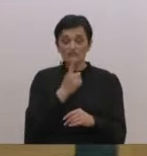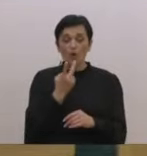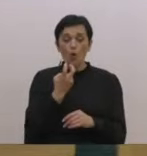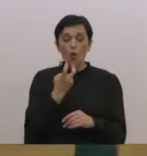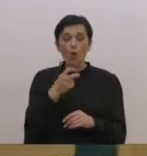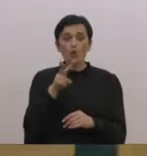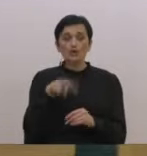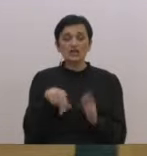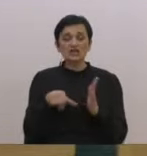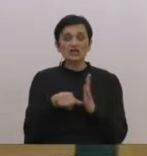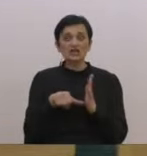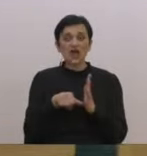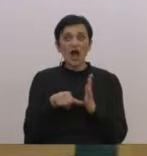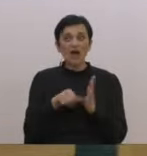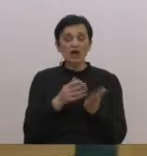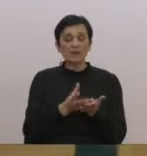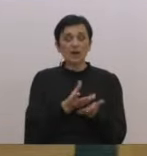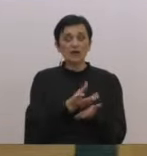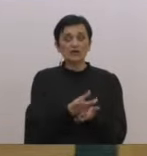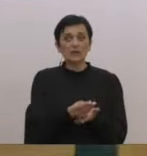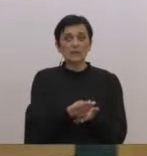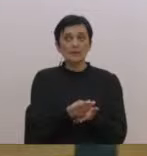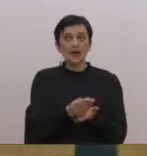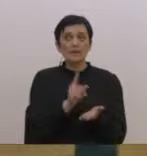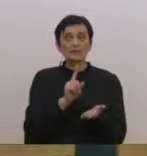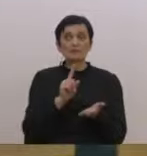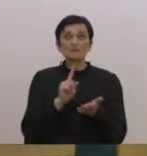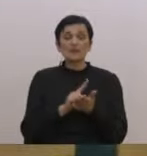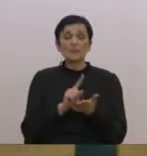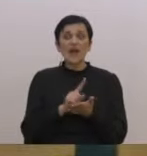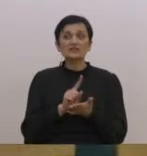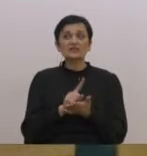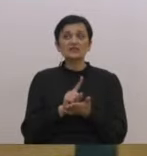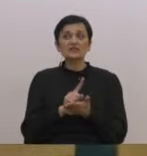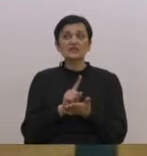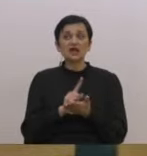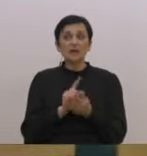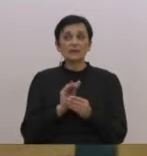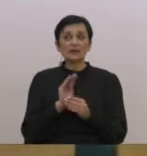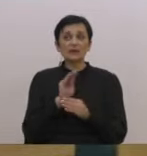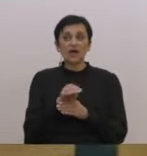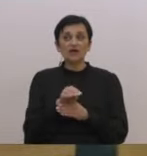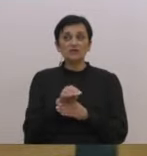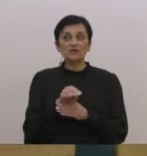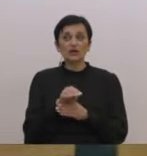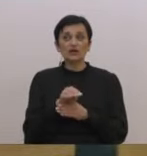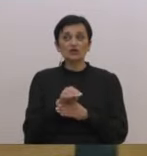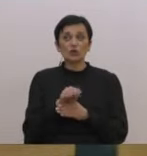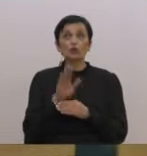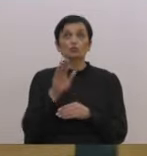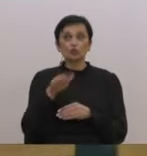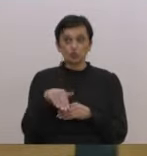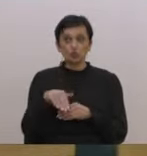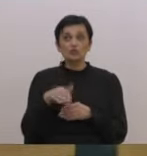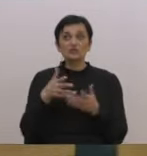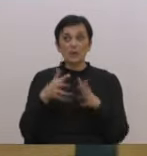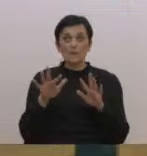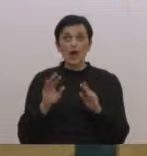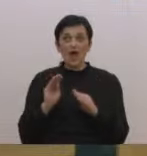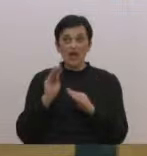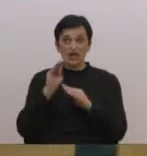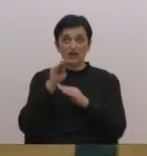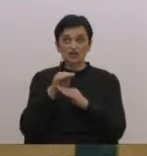ლარიან დახმარებას გასცემს. პენსიები გაიზარდა, თუმცა კიდევ უფრო მეტად გაიზრდება